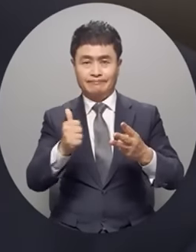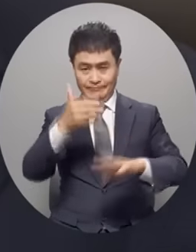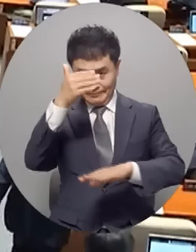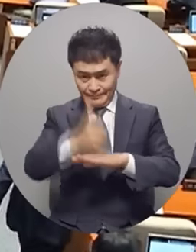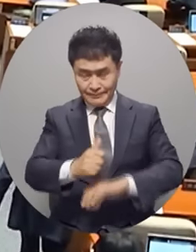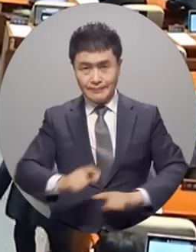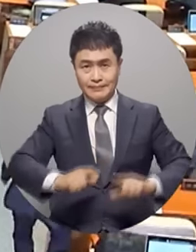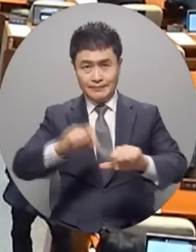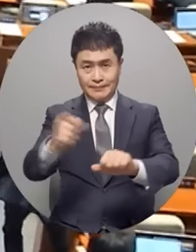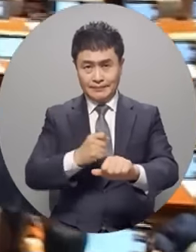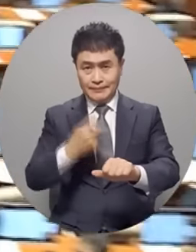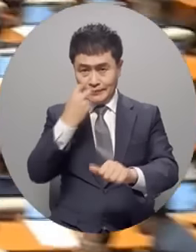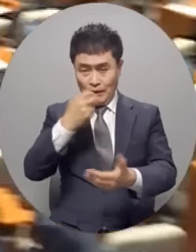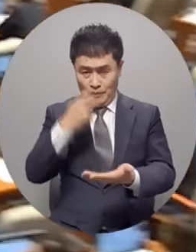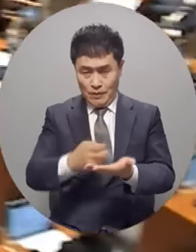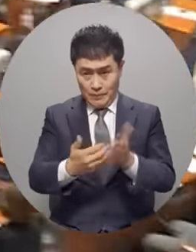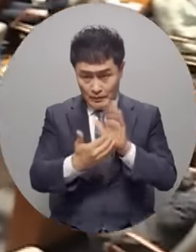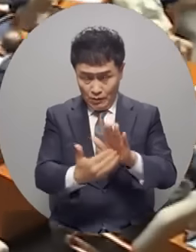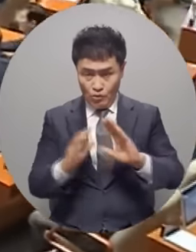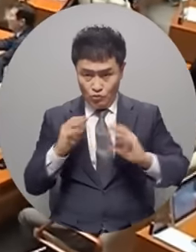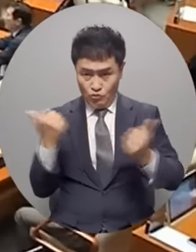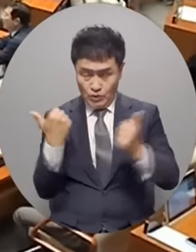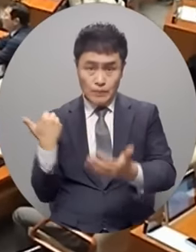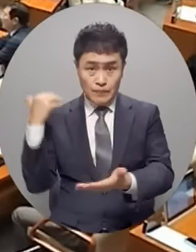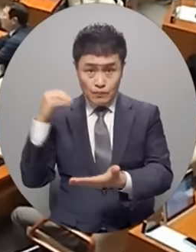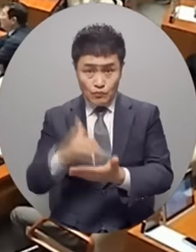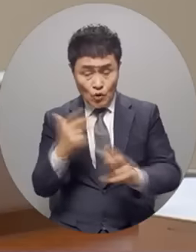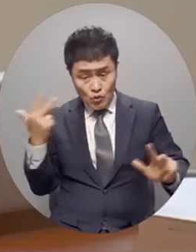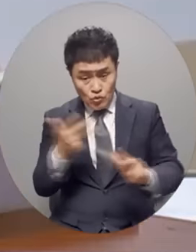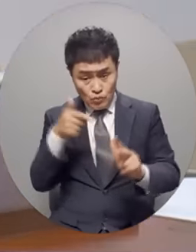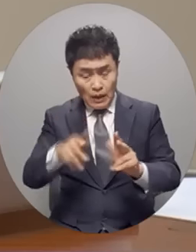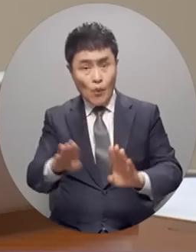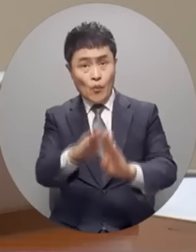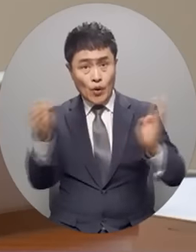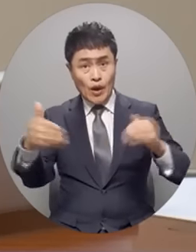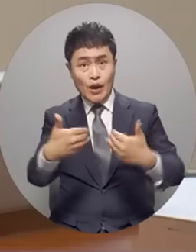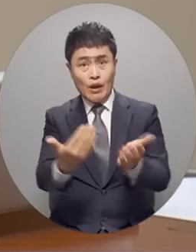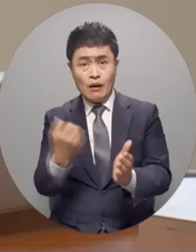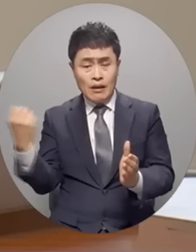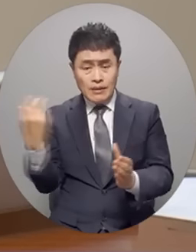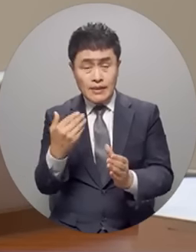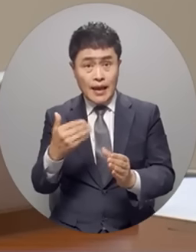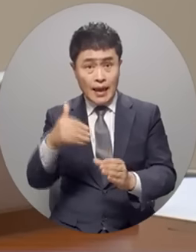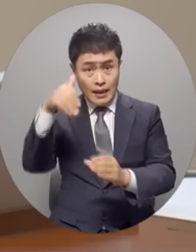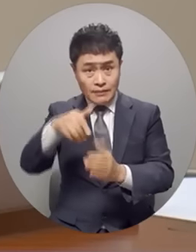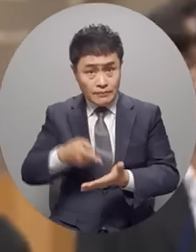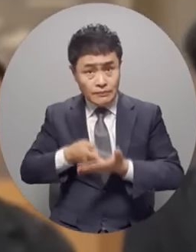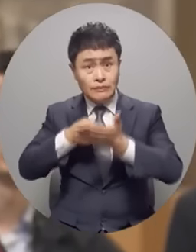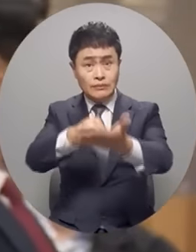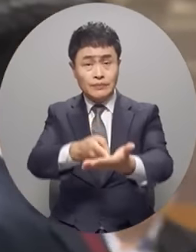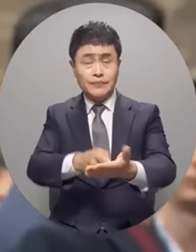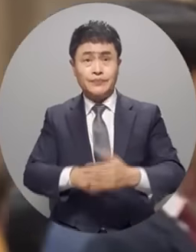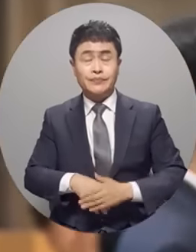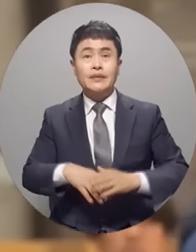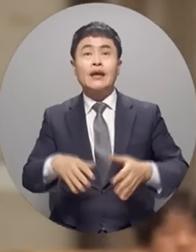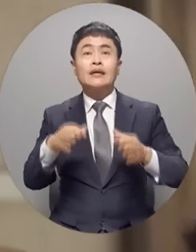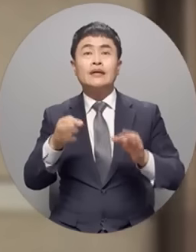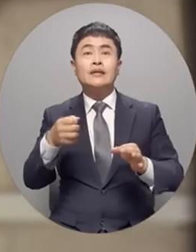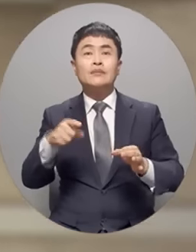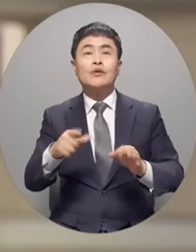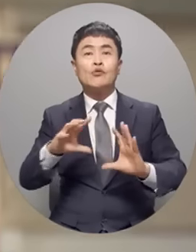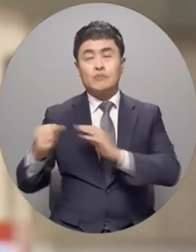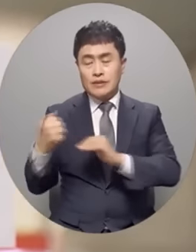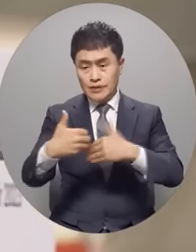날 특검법을 국회로 돌려보낸다 해도 주말 본회의를 열어 재의결에 나설 계획입니다. 김 여사가